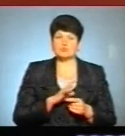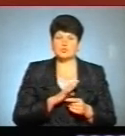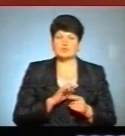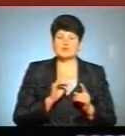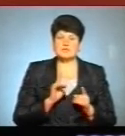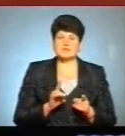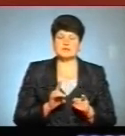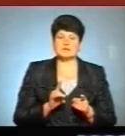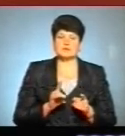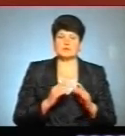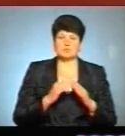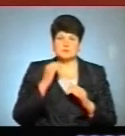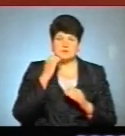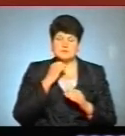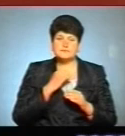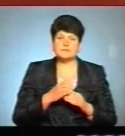де